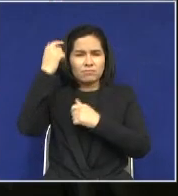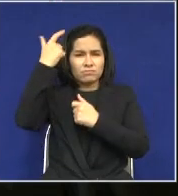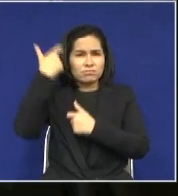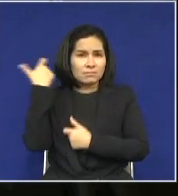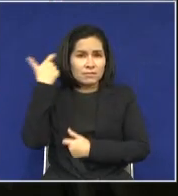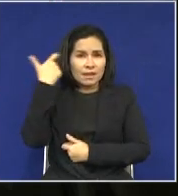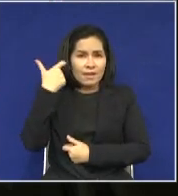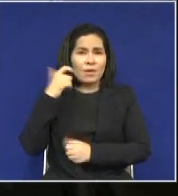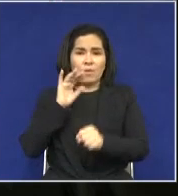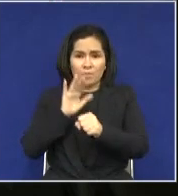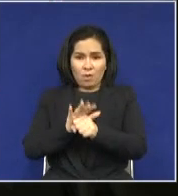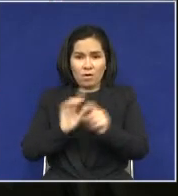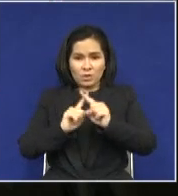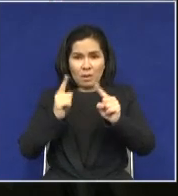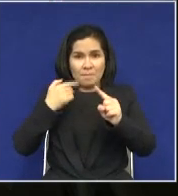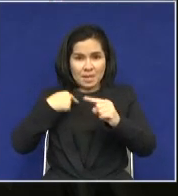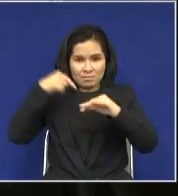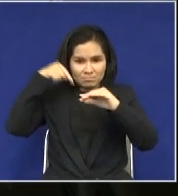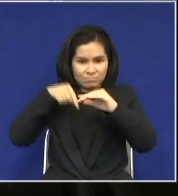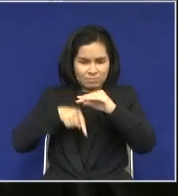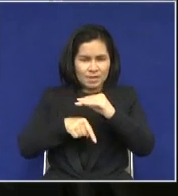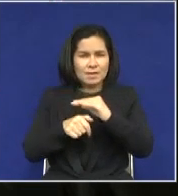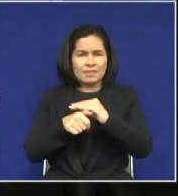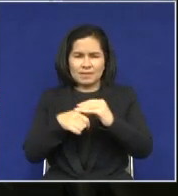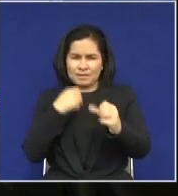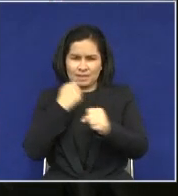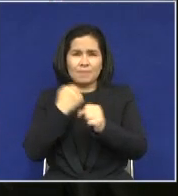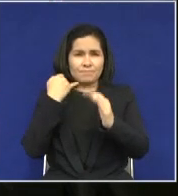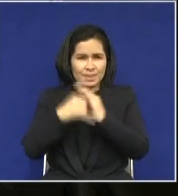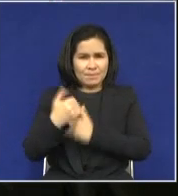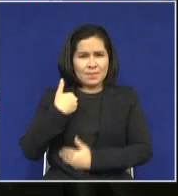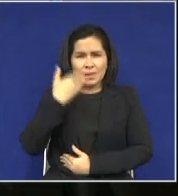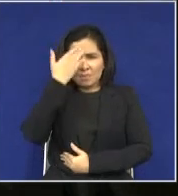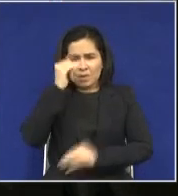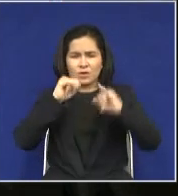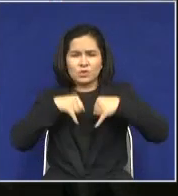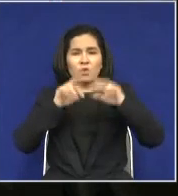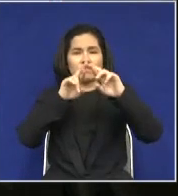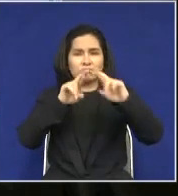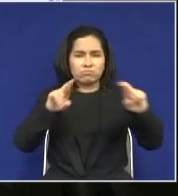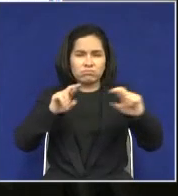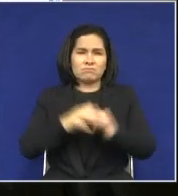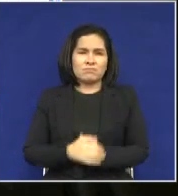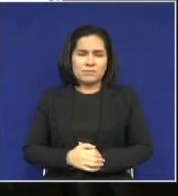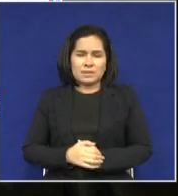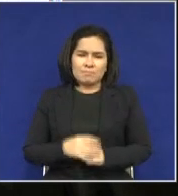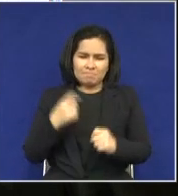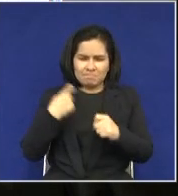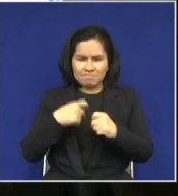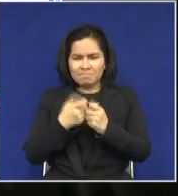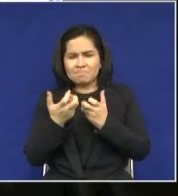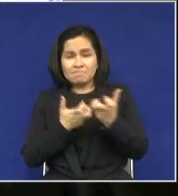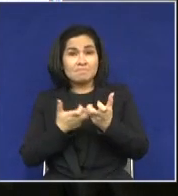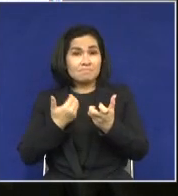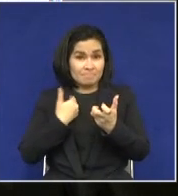องเนี่ยเราก็พบว่าเงื่อนไขบางอย่างซึ่งอาจจะดูเหมือนว่าผู้ประกอบการเองอาจจะดูไม่ค่อยสะดวกนักโดยเฉพาะ